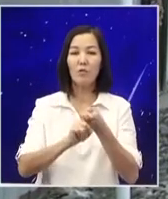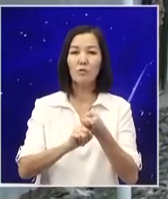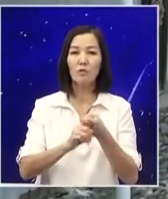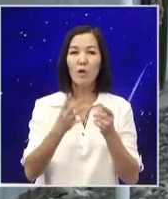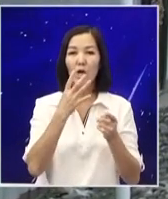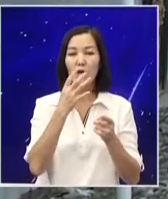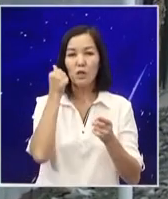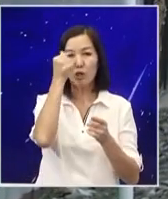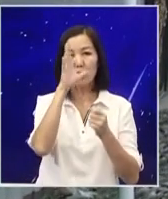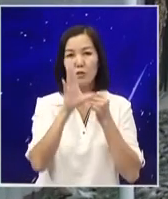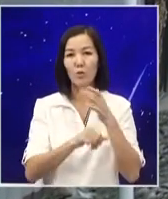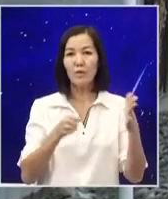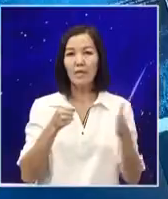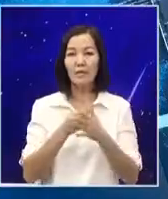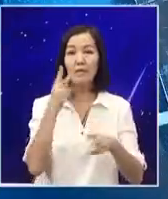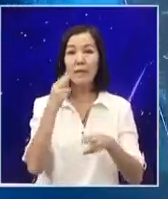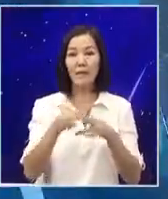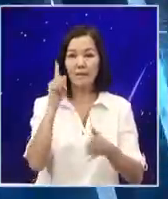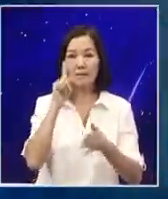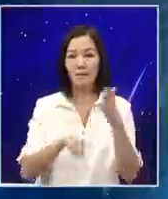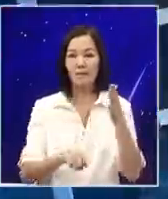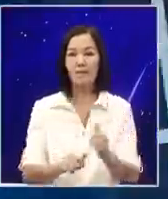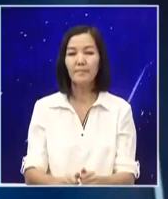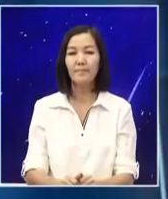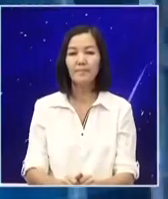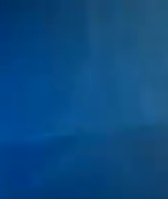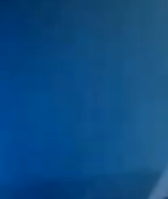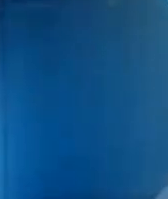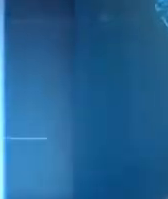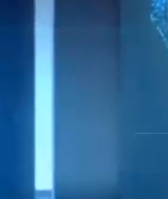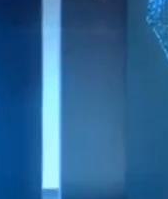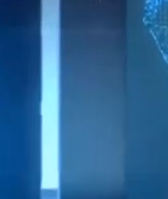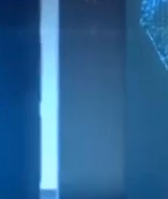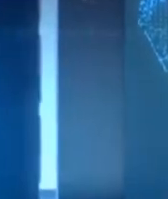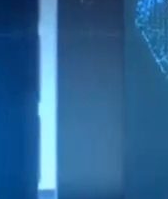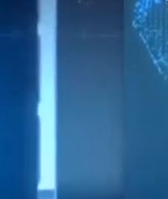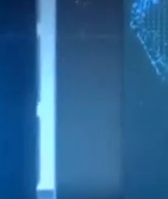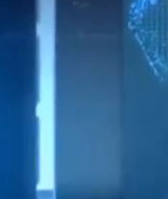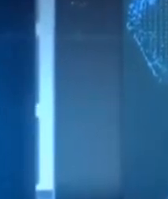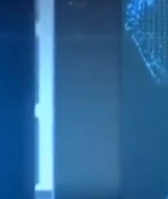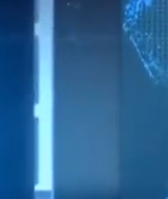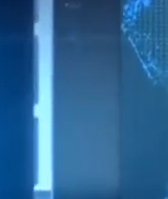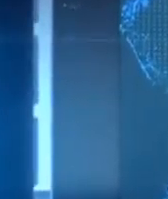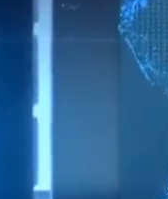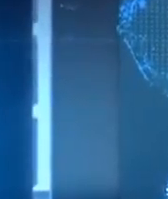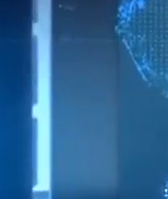соңына дейін аяқталады деп сендіріп отыр. Рахат Рахымжанов, Ғабит Қабдырахманов, Жетісу арнасы.